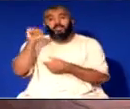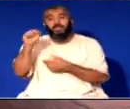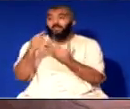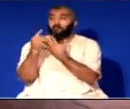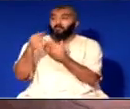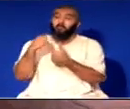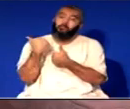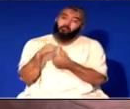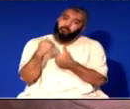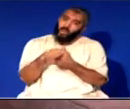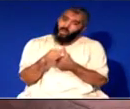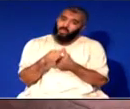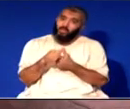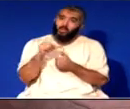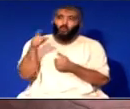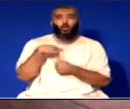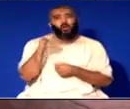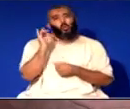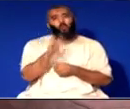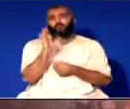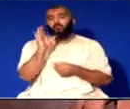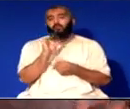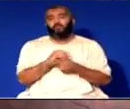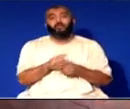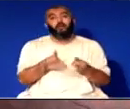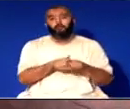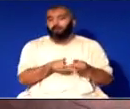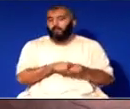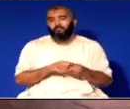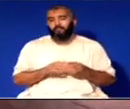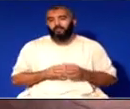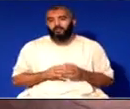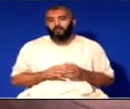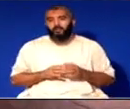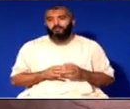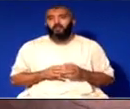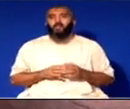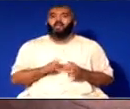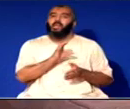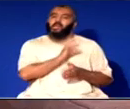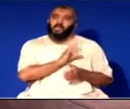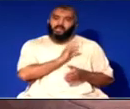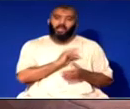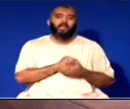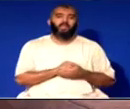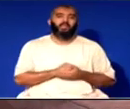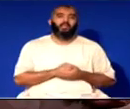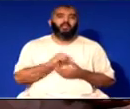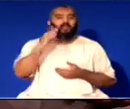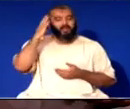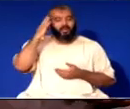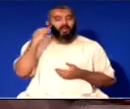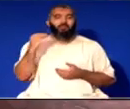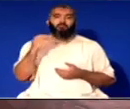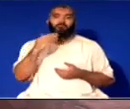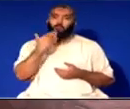الوالد تاعو بابا هو اللي راه مريض في ذاك المكان يرضى. فعندما الإنسان يستعقل ويتعقل أشياء نلقى